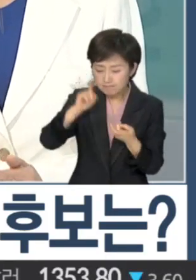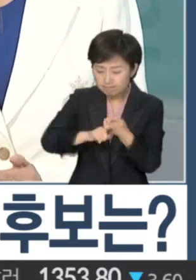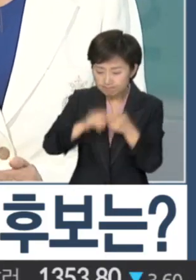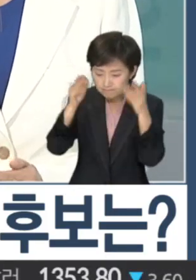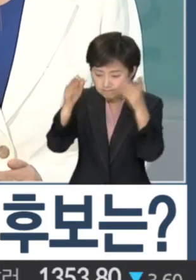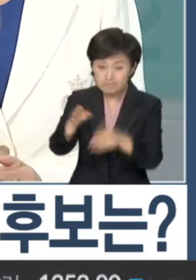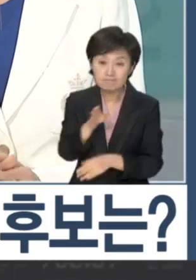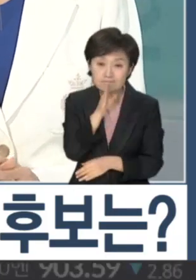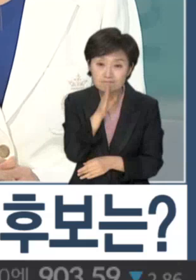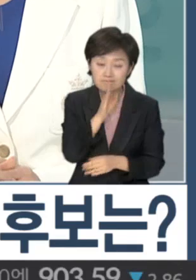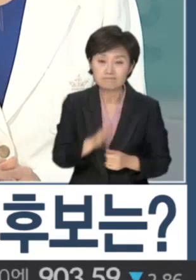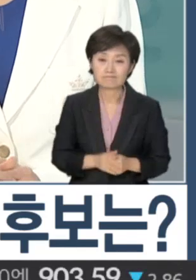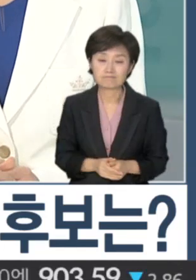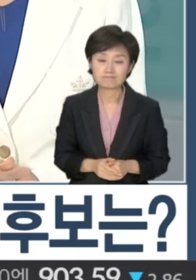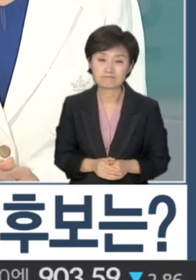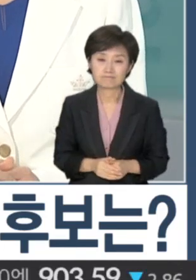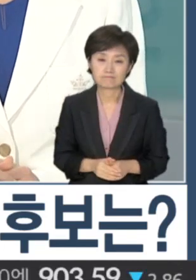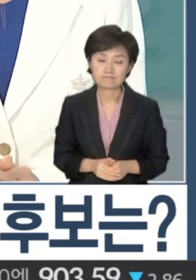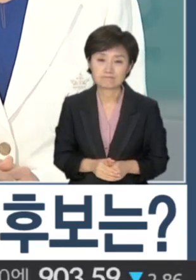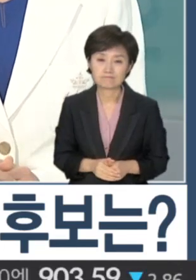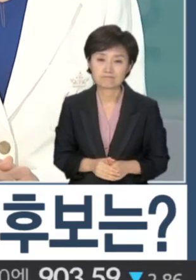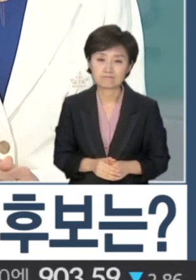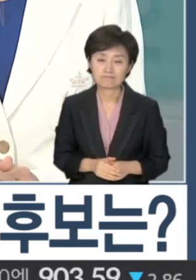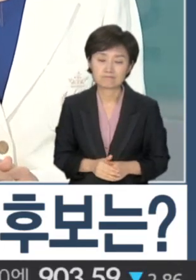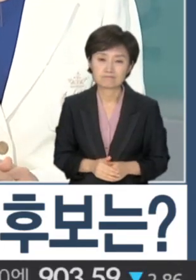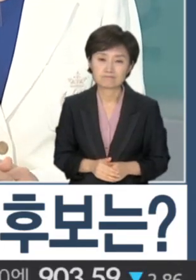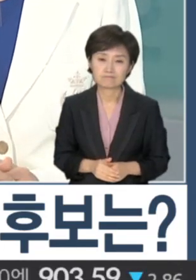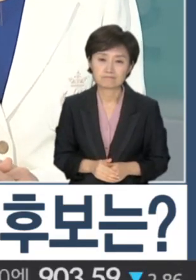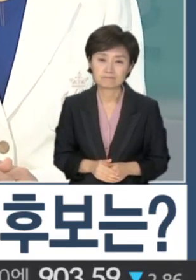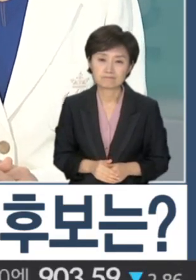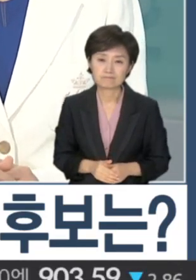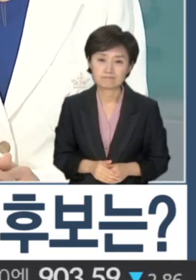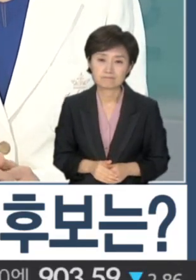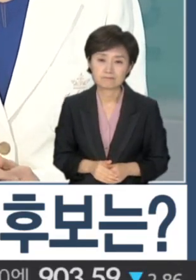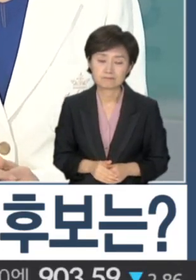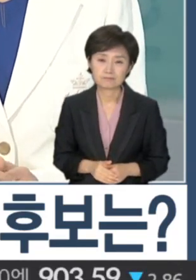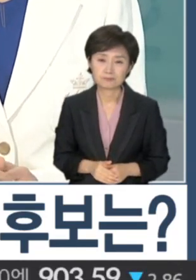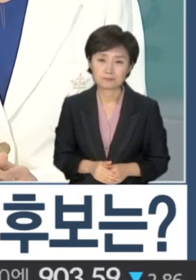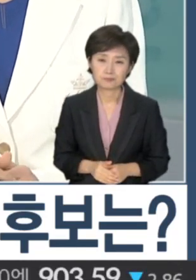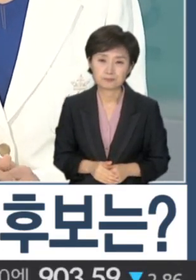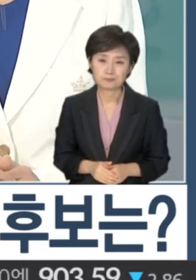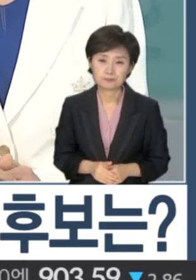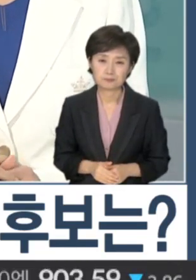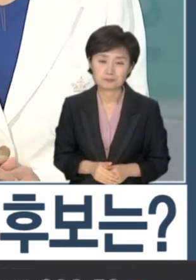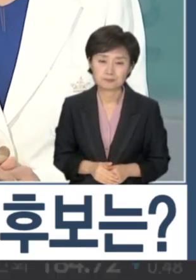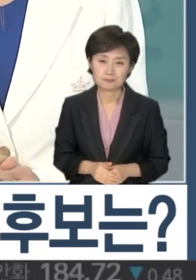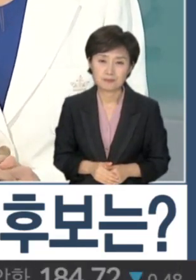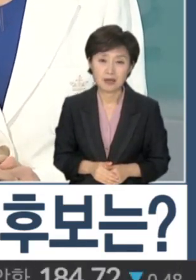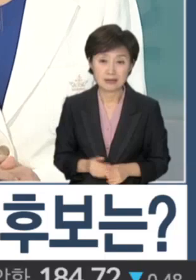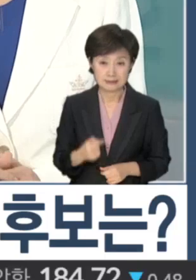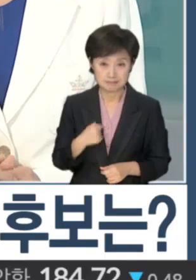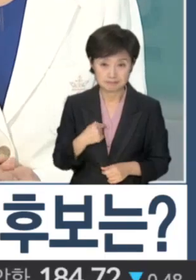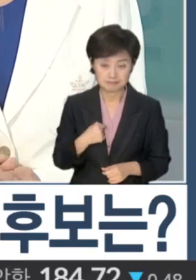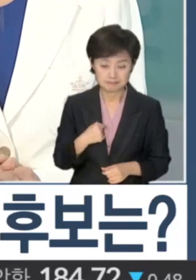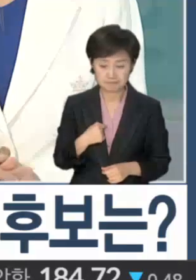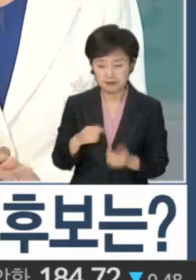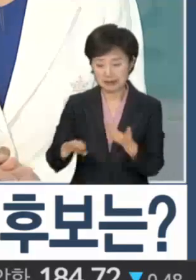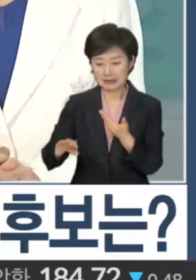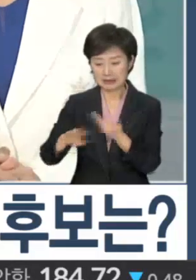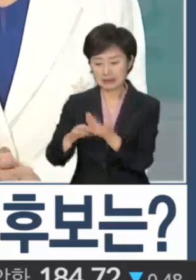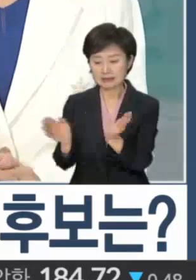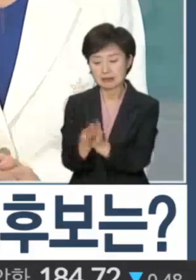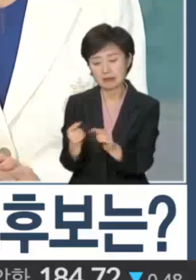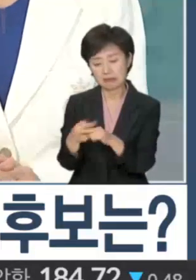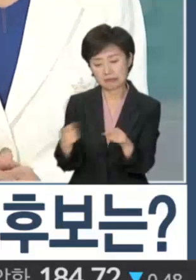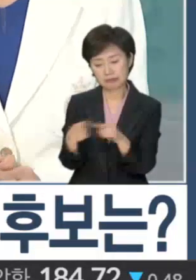지켜보는 부분일 텐데요. 좀 어떤 인물이 혁신위원장이 되어야 된다고 생각하시는지요? 예, 뭐 제가 다른 당의 혁신위원장을 누구로